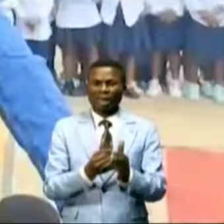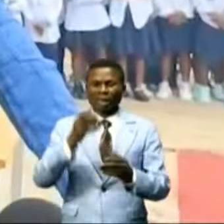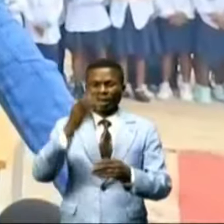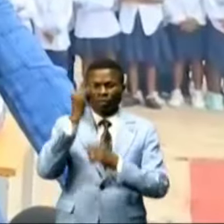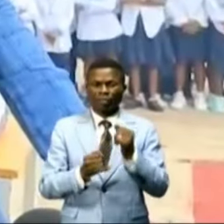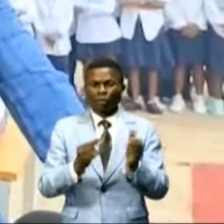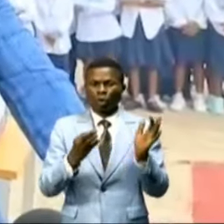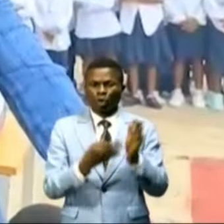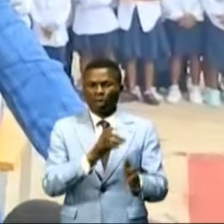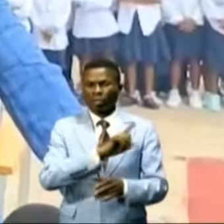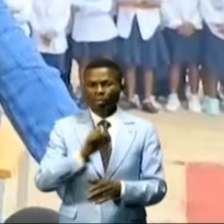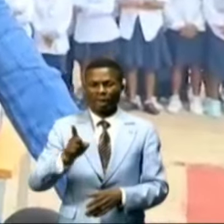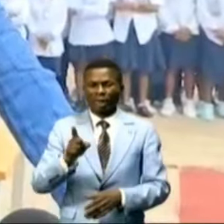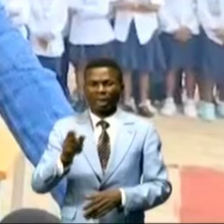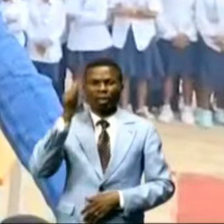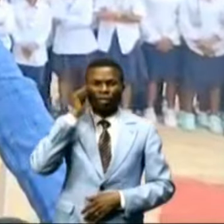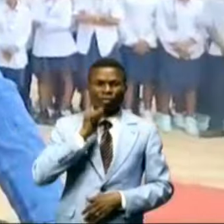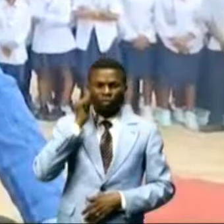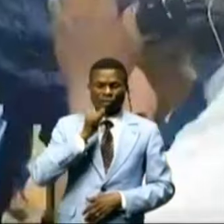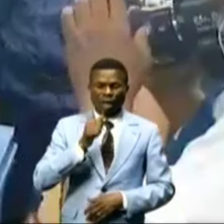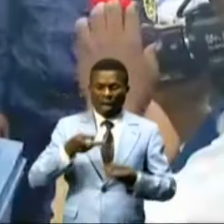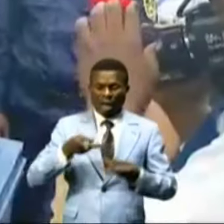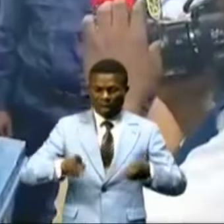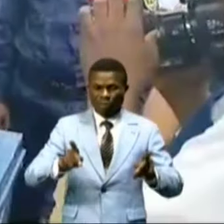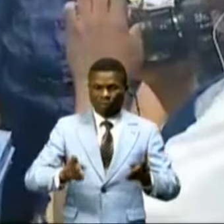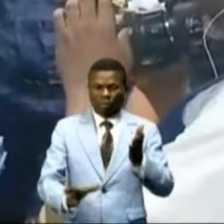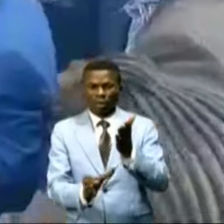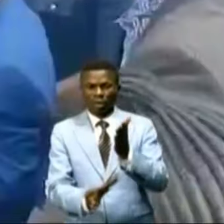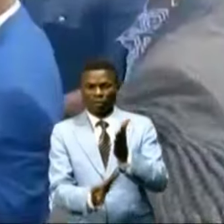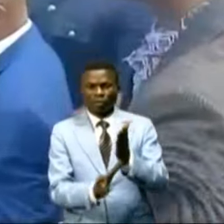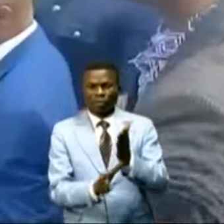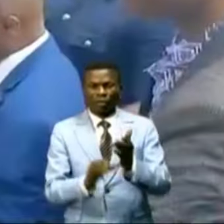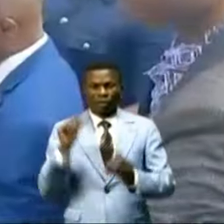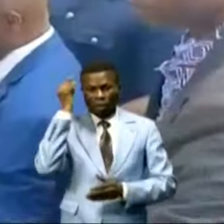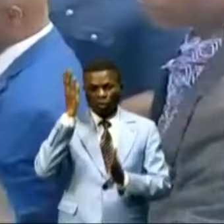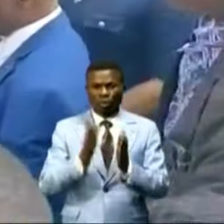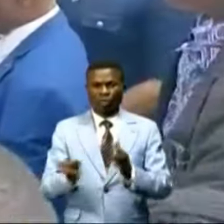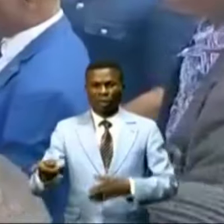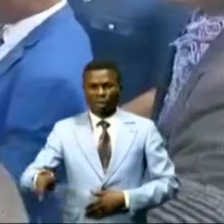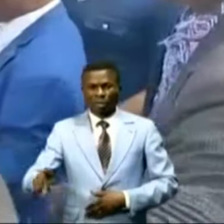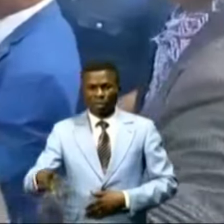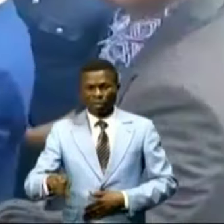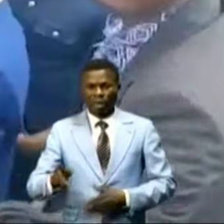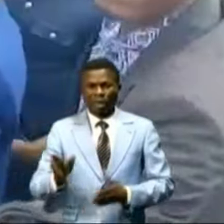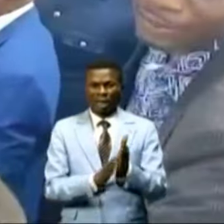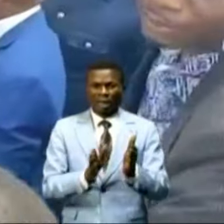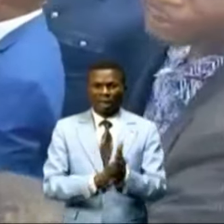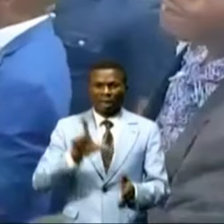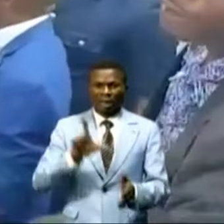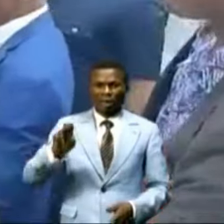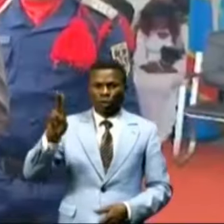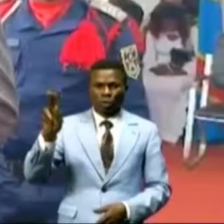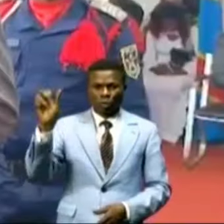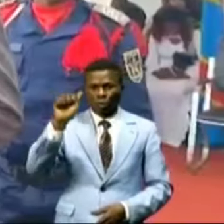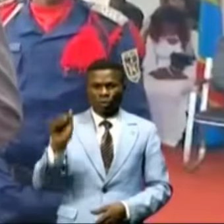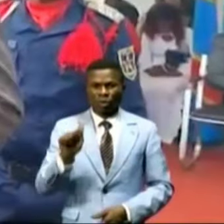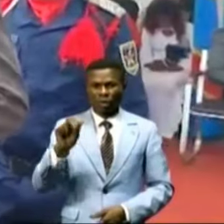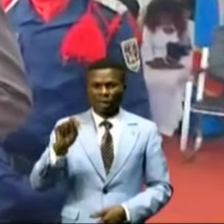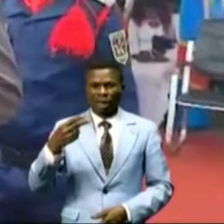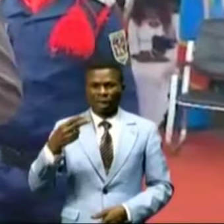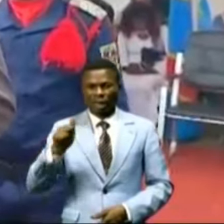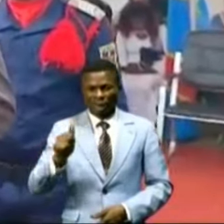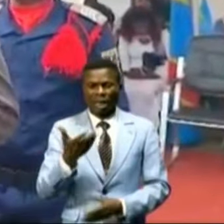8 708 filles. Le goût a été donné par le vice-gouverneur de la province à l'Institut Lissanga. Il a appelé les finalistes à plus